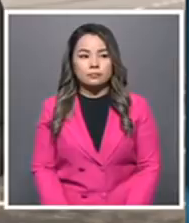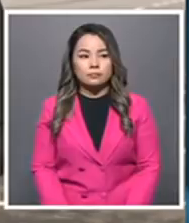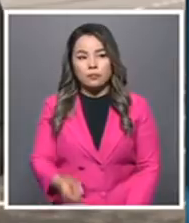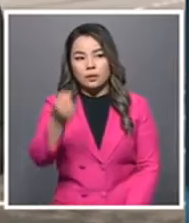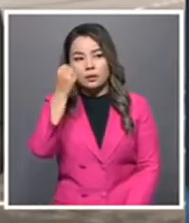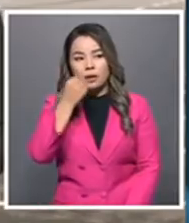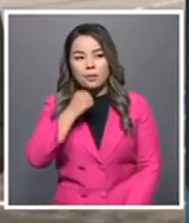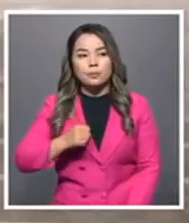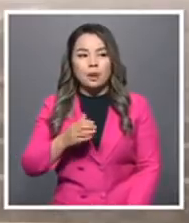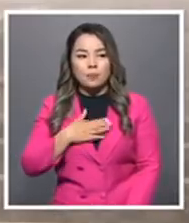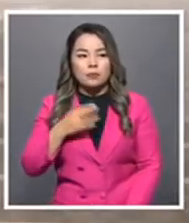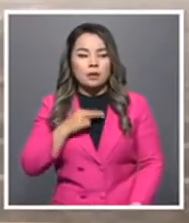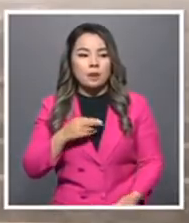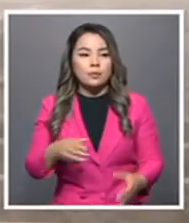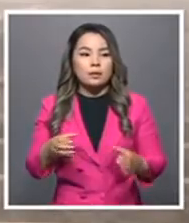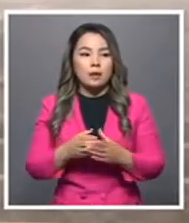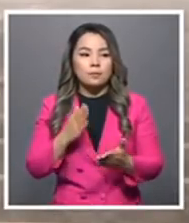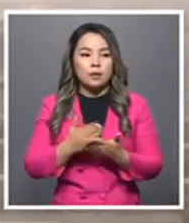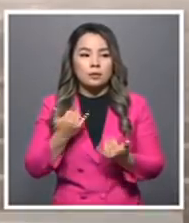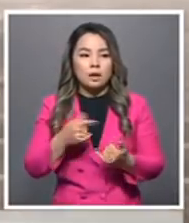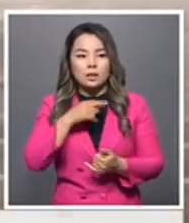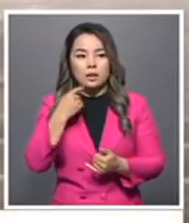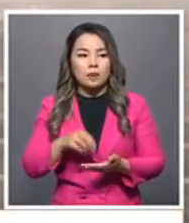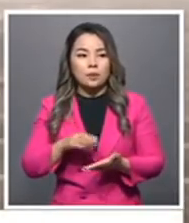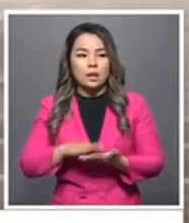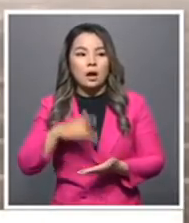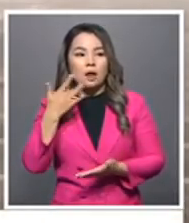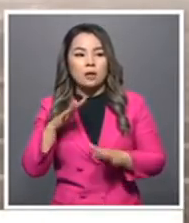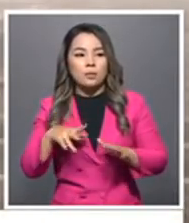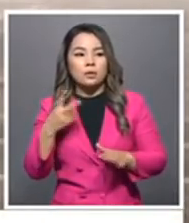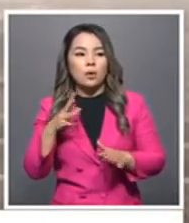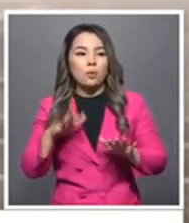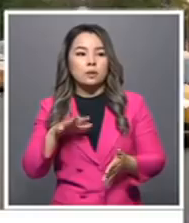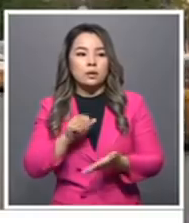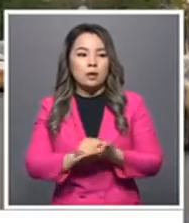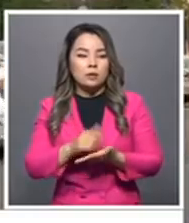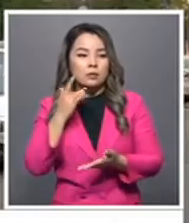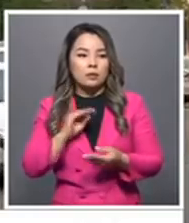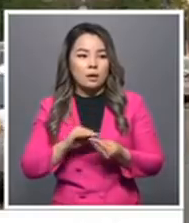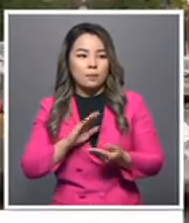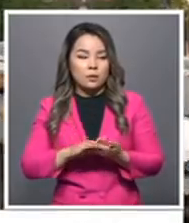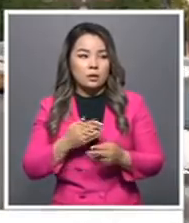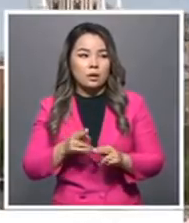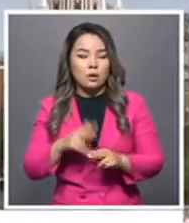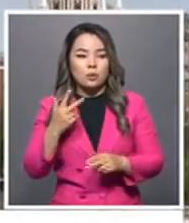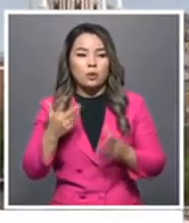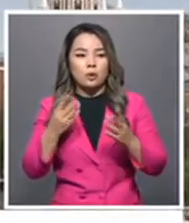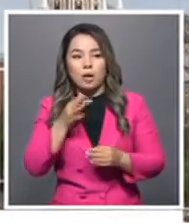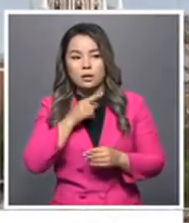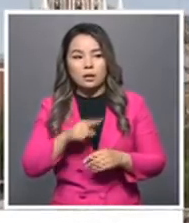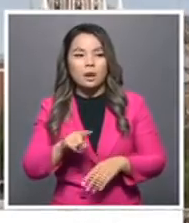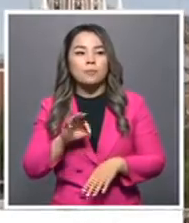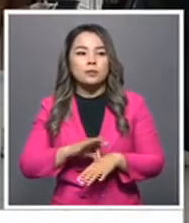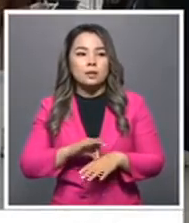Рахмет, әріптестер. Я Ресей коронавирус жұқтырғандардың саны бойынша АҚШ-тан кейін екінші орыннан түспей тұр. Десе де соңғы үш күннің ішінде